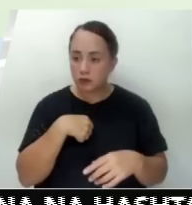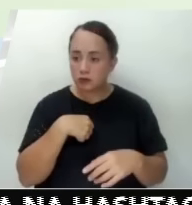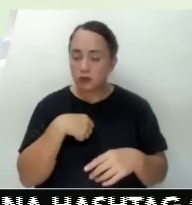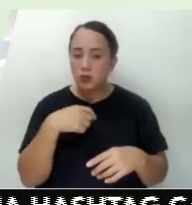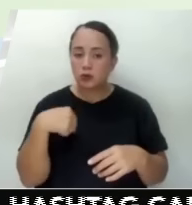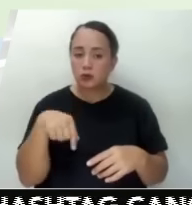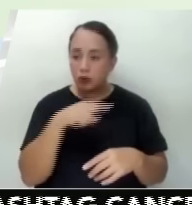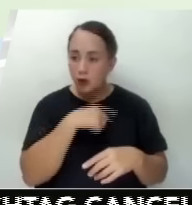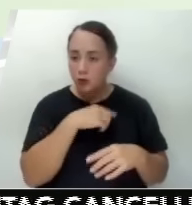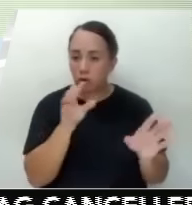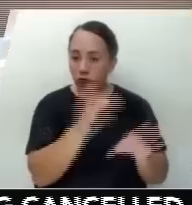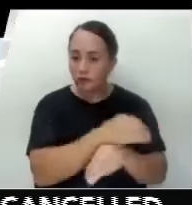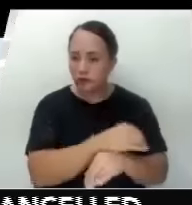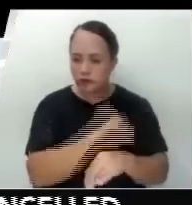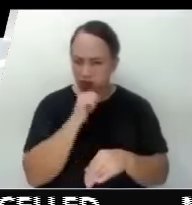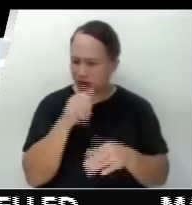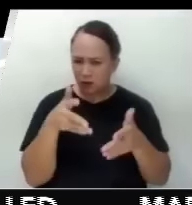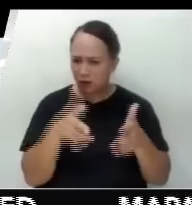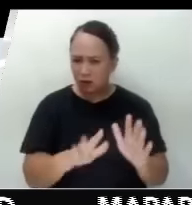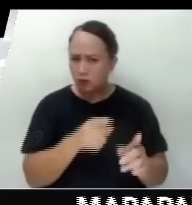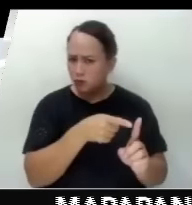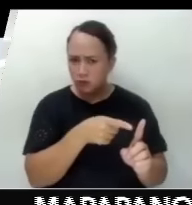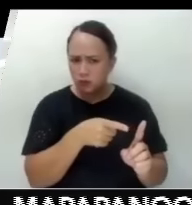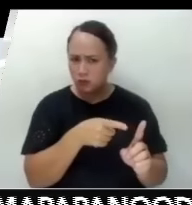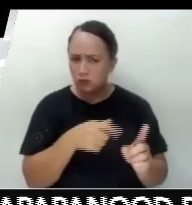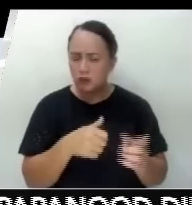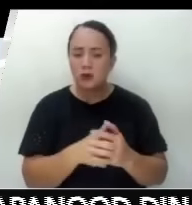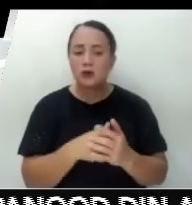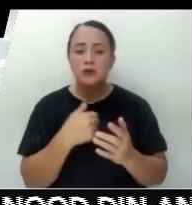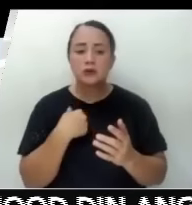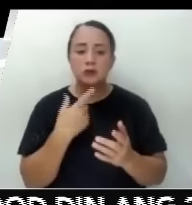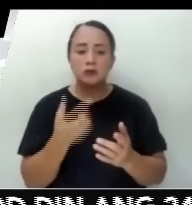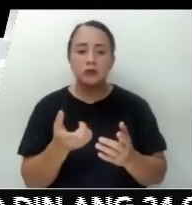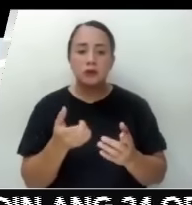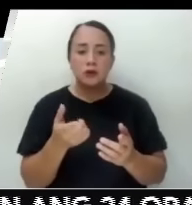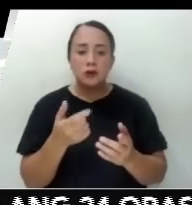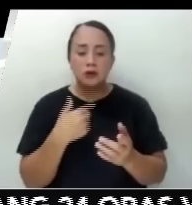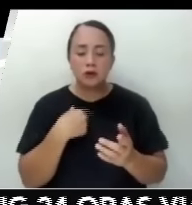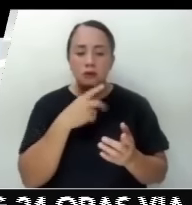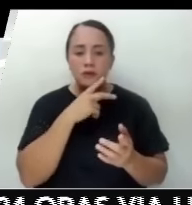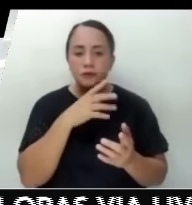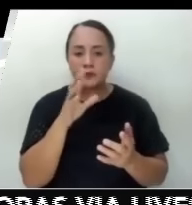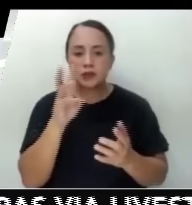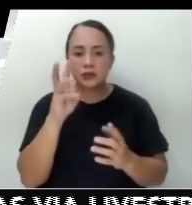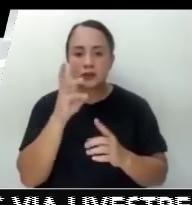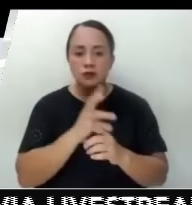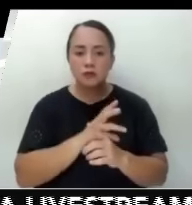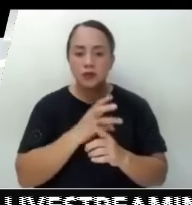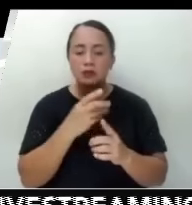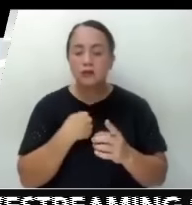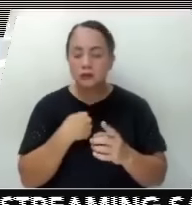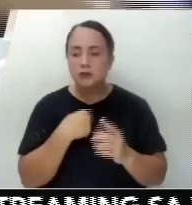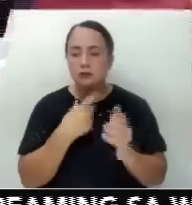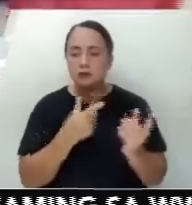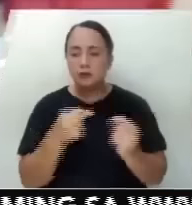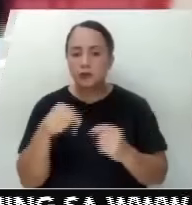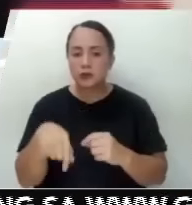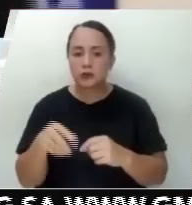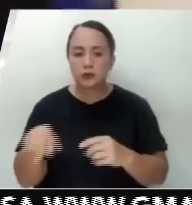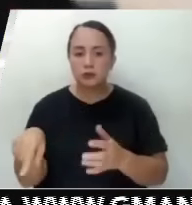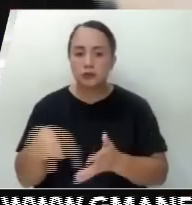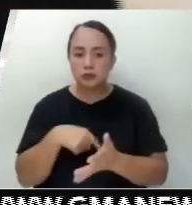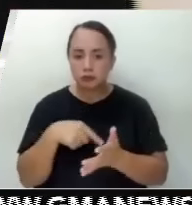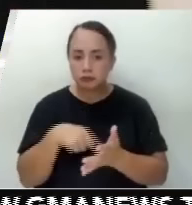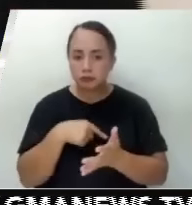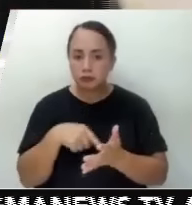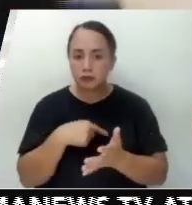at hindi po natin ginagawa. Ayon sa suspect, mahigit 6 na buwan na niyang ginagawa ang nasabing pangingikil. Tumutulong